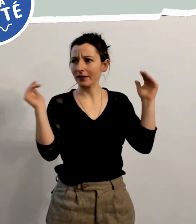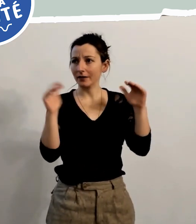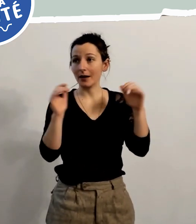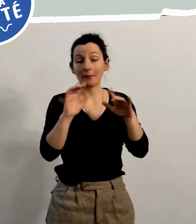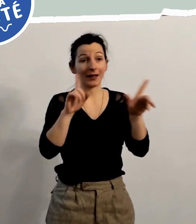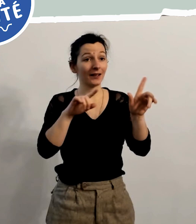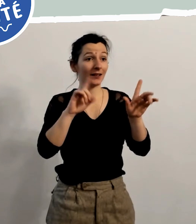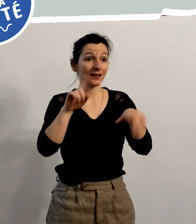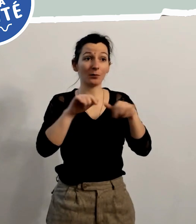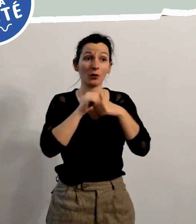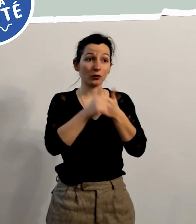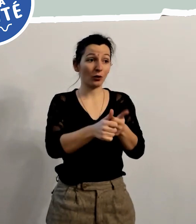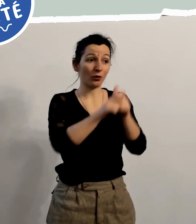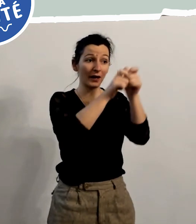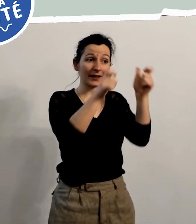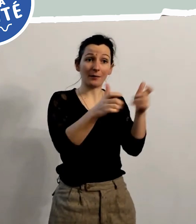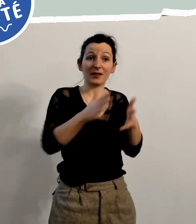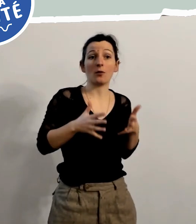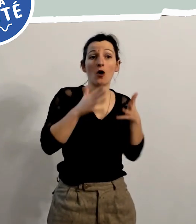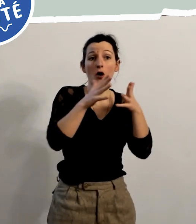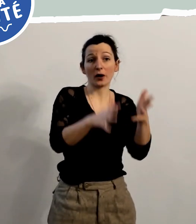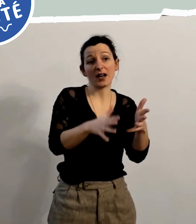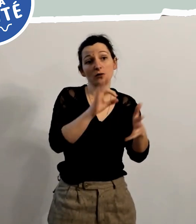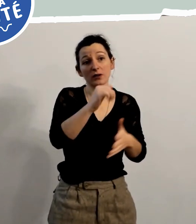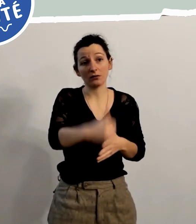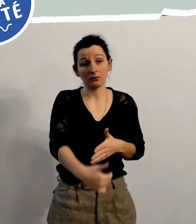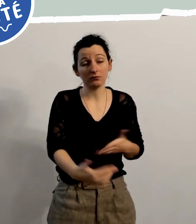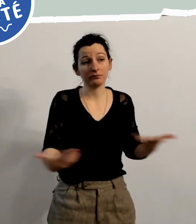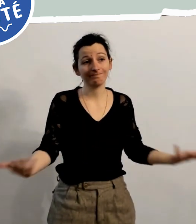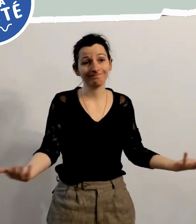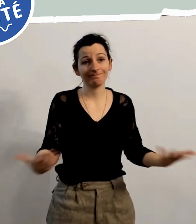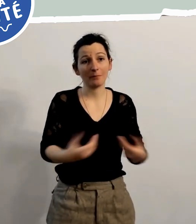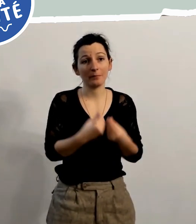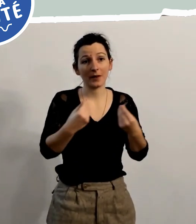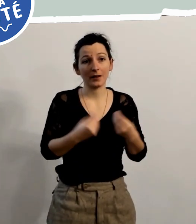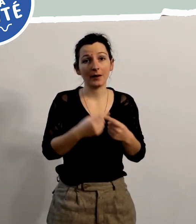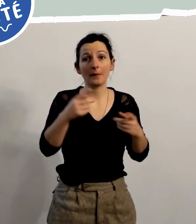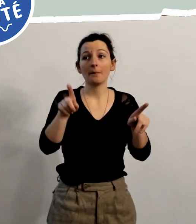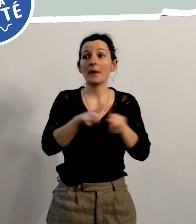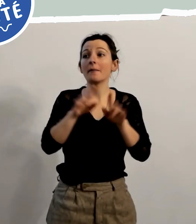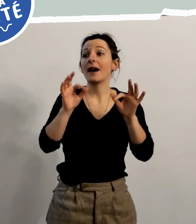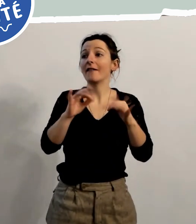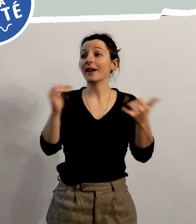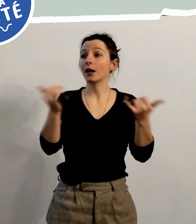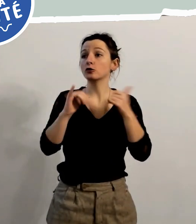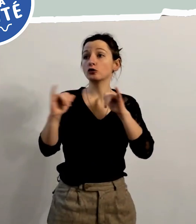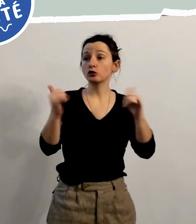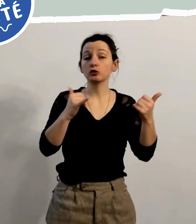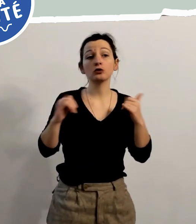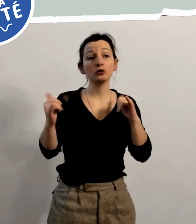de volonté de chaque établissement. Il y a des jouets qui